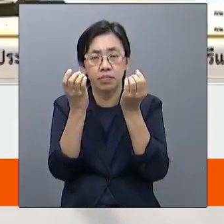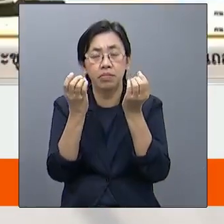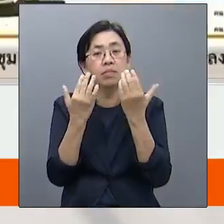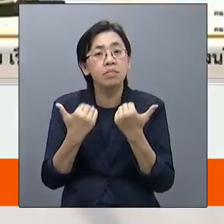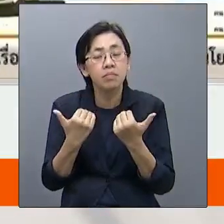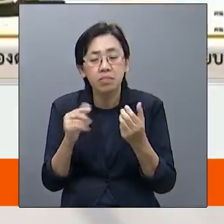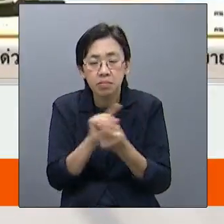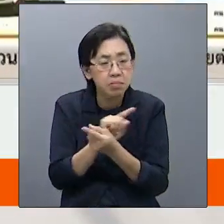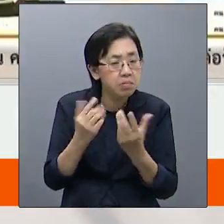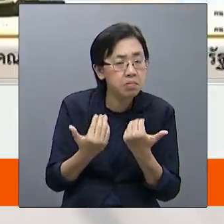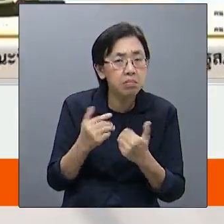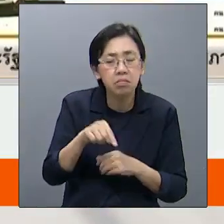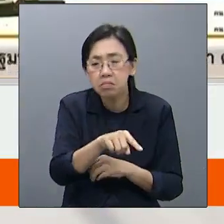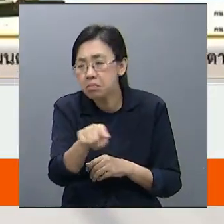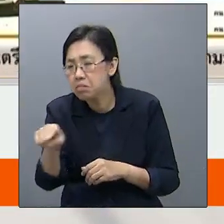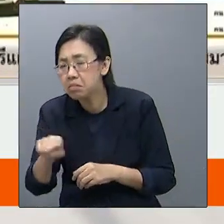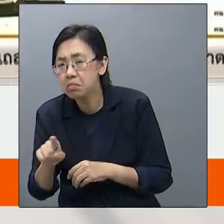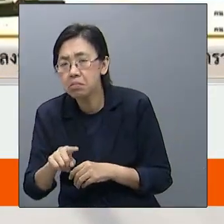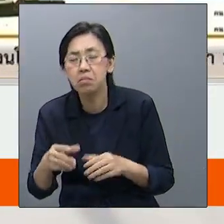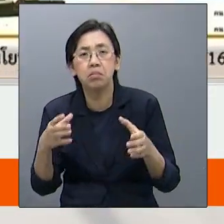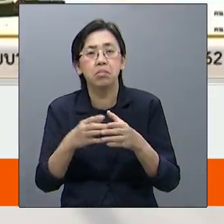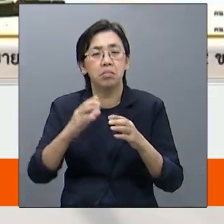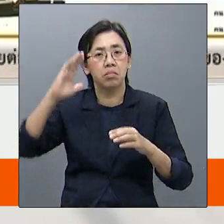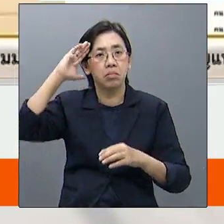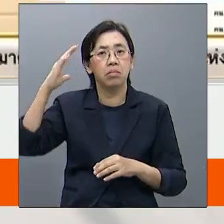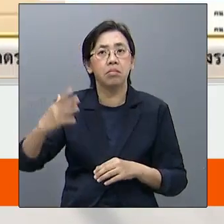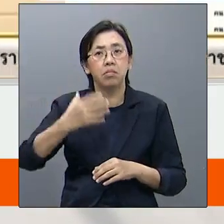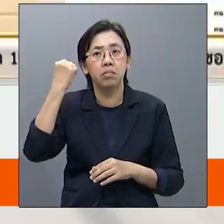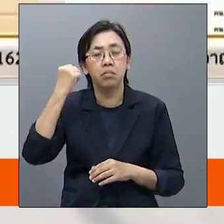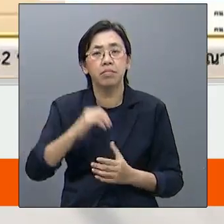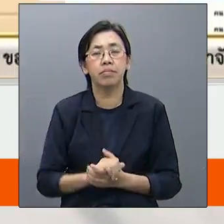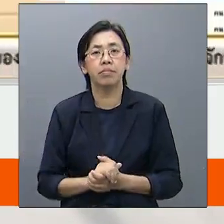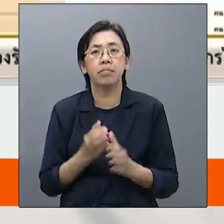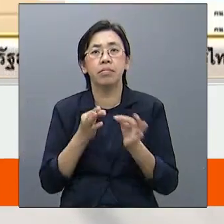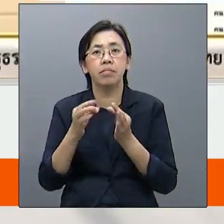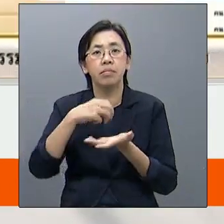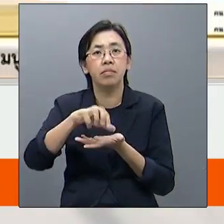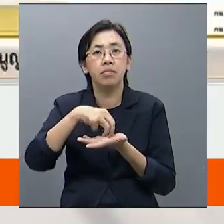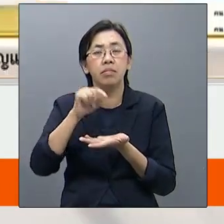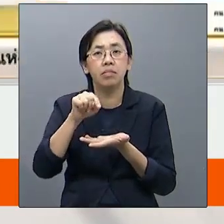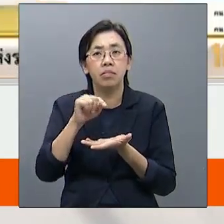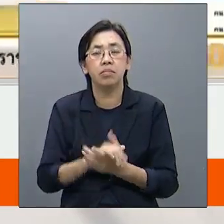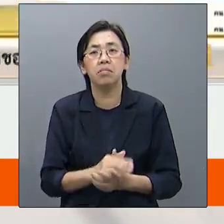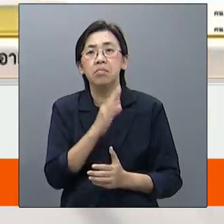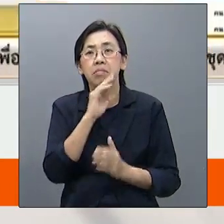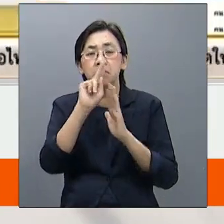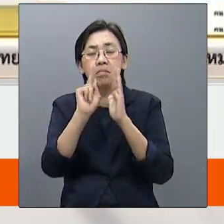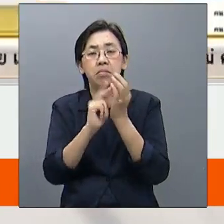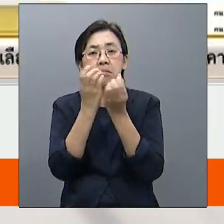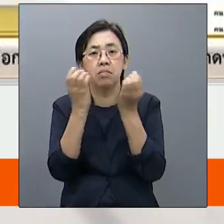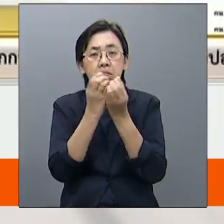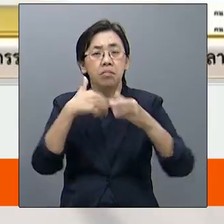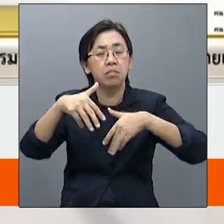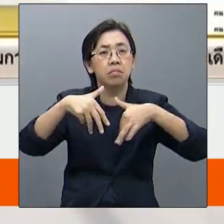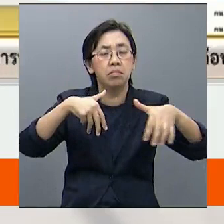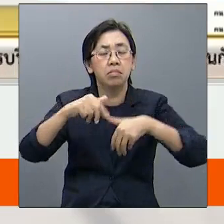มันเกิดจากขณะรัฐมนูต้องขอย้อนนิดเดียวนะครัแต่ทีนี้เราจะสักรับนูณทมาจากประชาชนเพคว